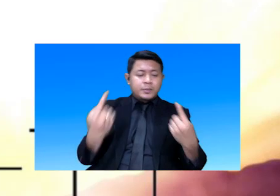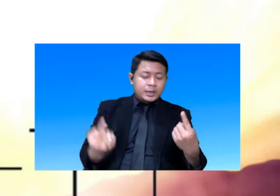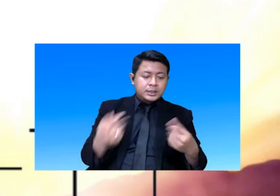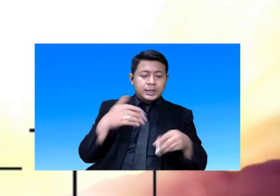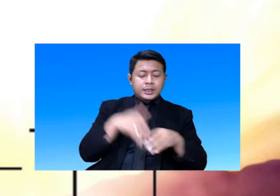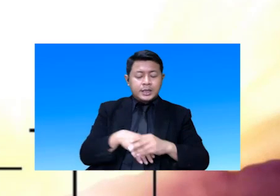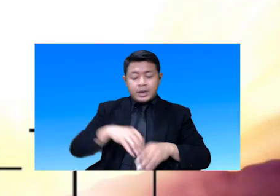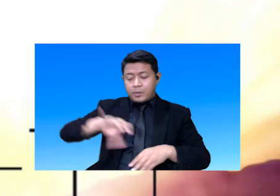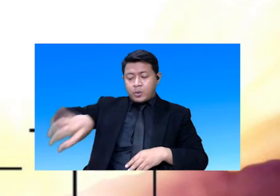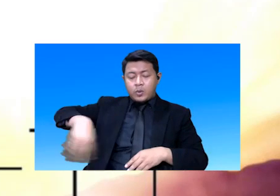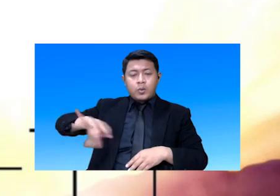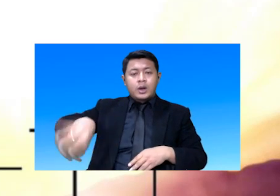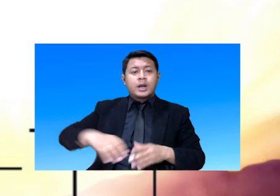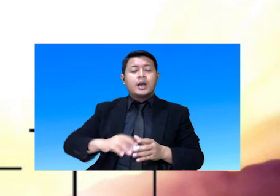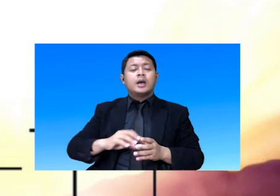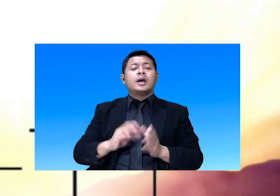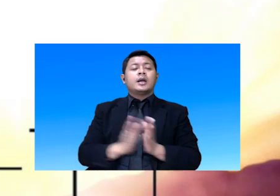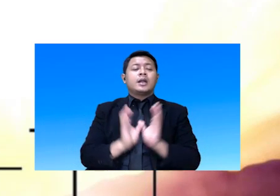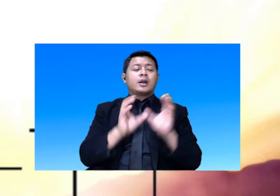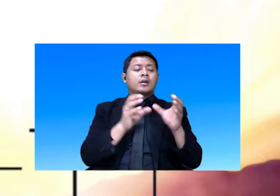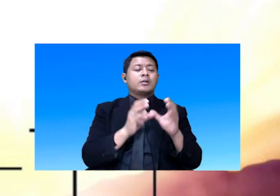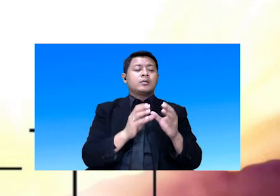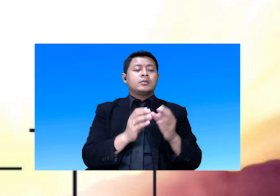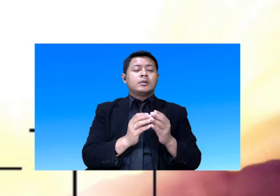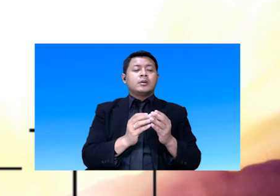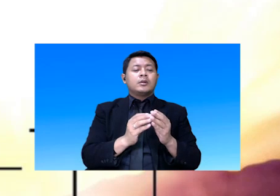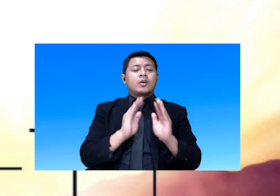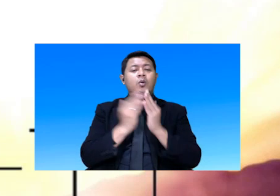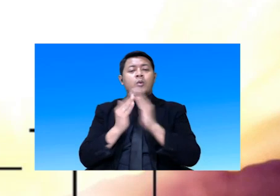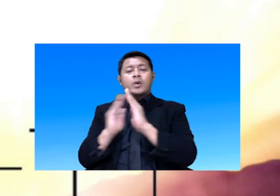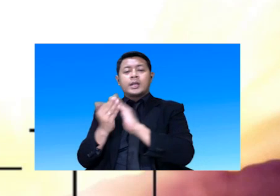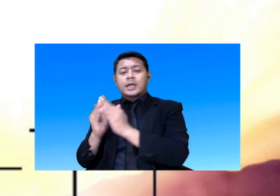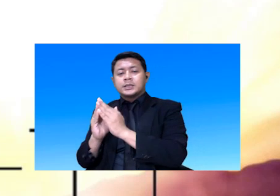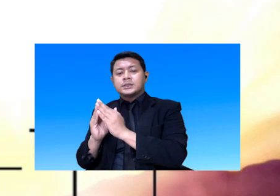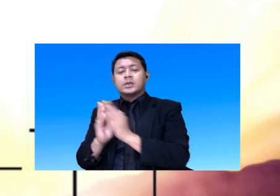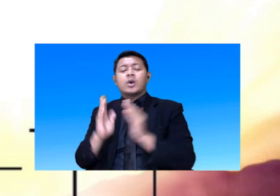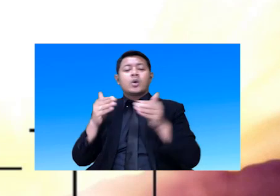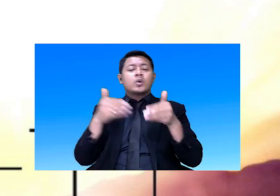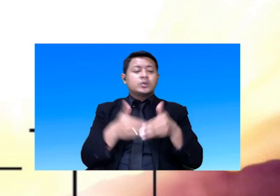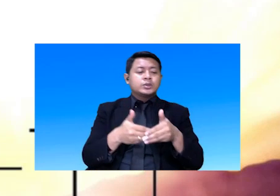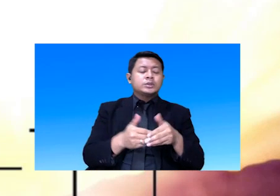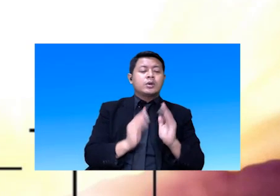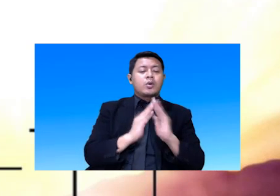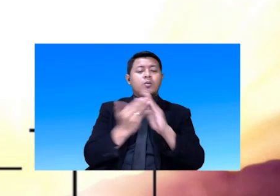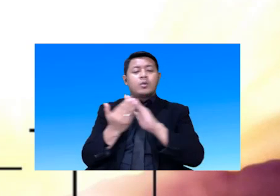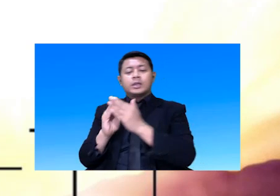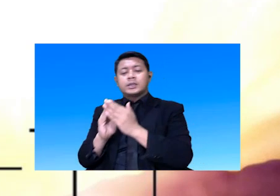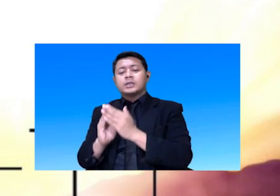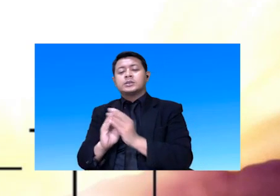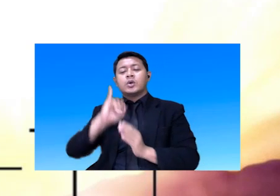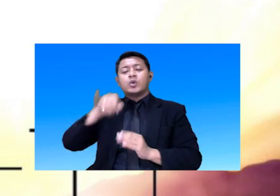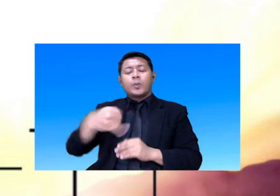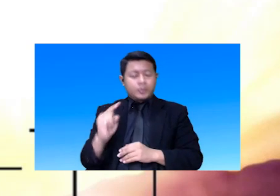kasih di dalam diri kami masing-masing, di dalam keluarga-keluarga dan komunitas kami,